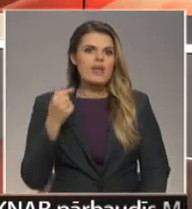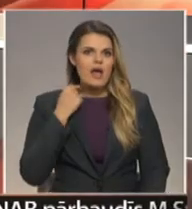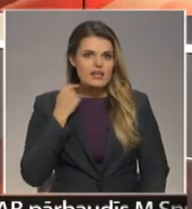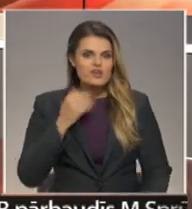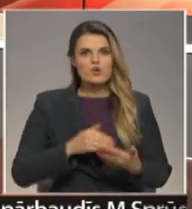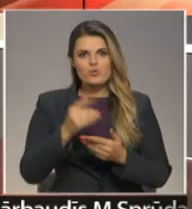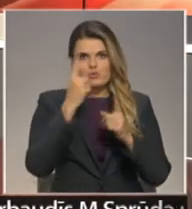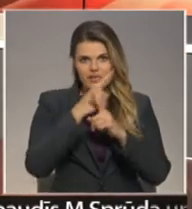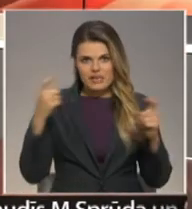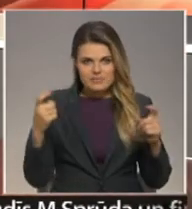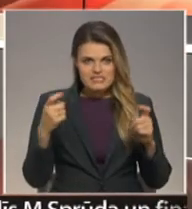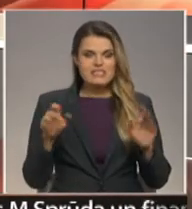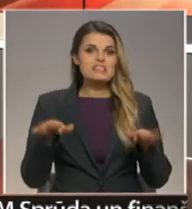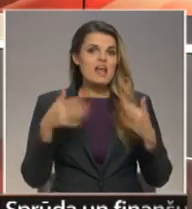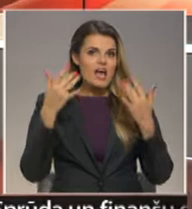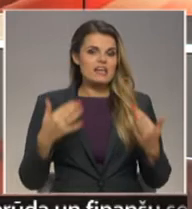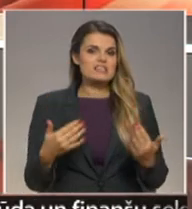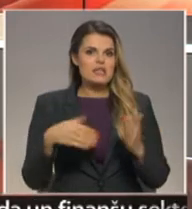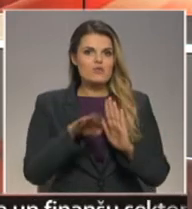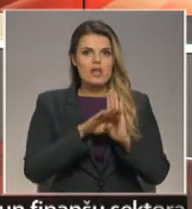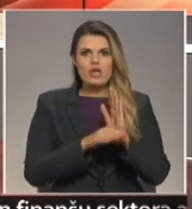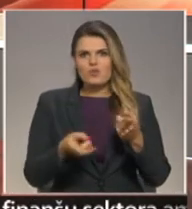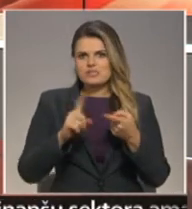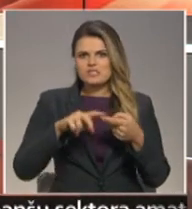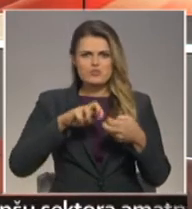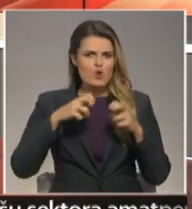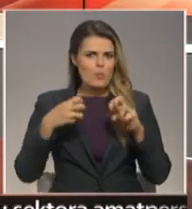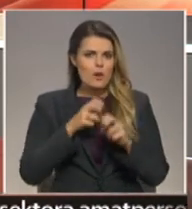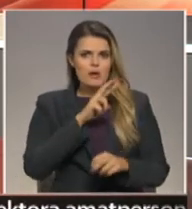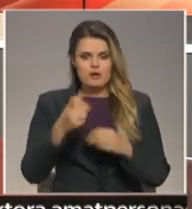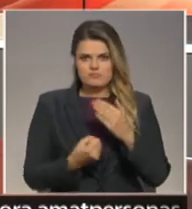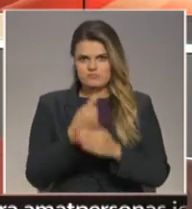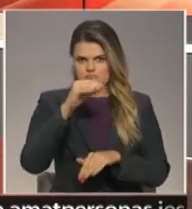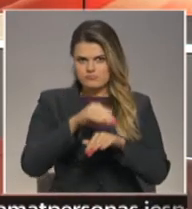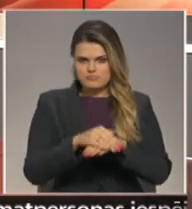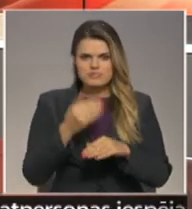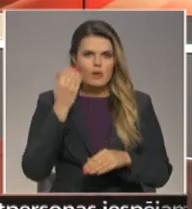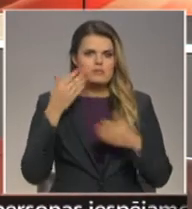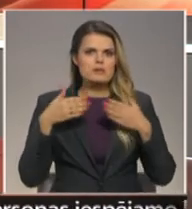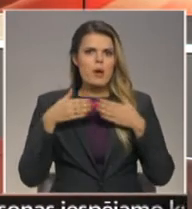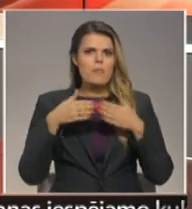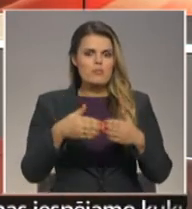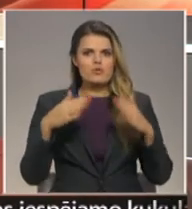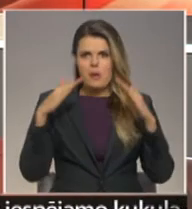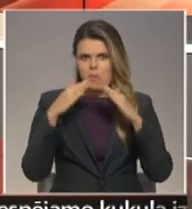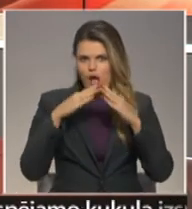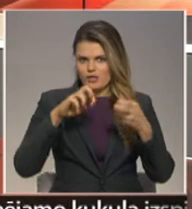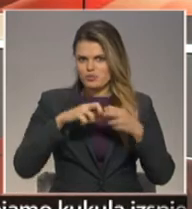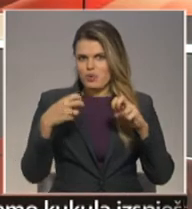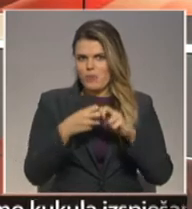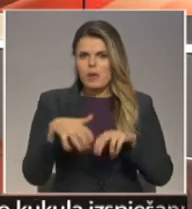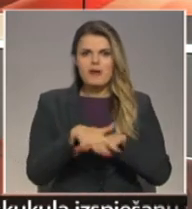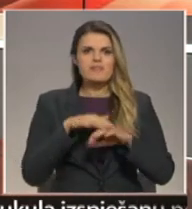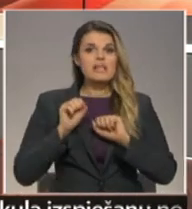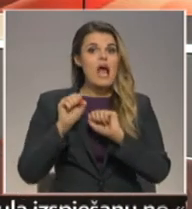Un turpinām ziņas, lai risinātu ar normatīvo regulējumu saistītās problēmas, kas atklājās tā dēvētās mājas kuģa gadījumā, Vides aizsardzības